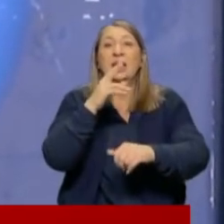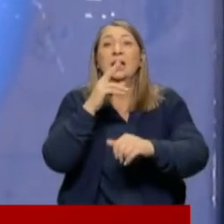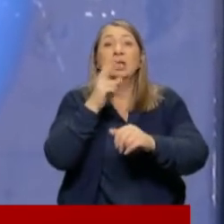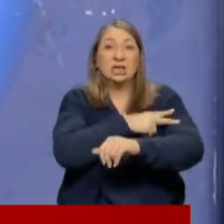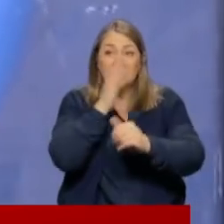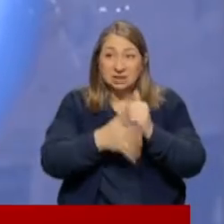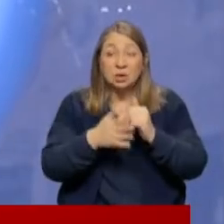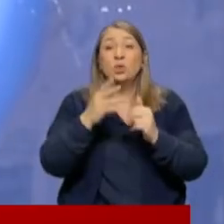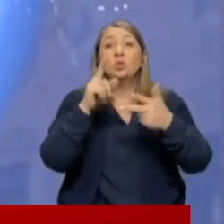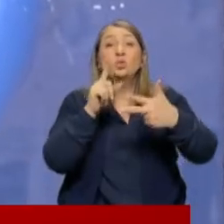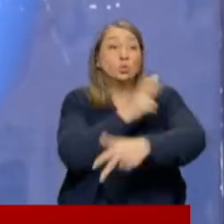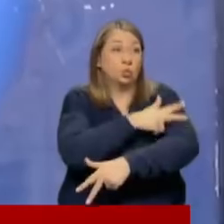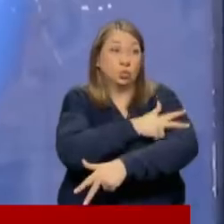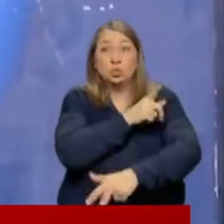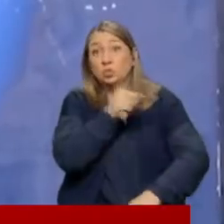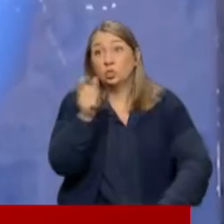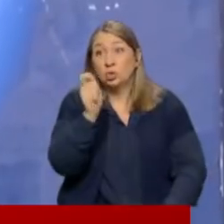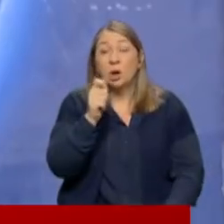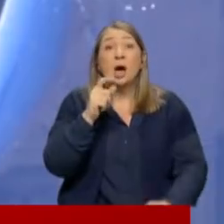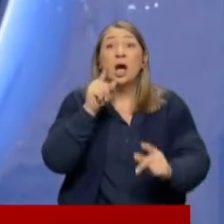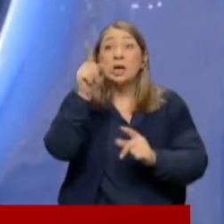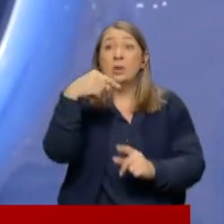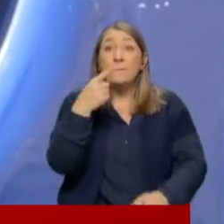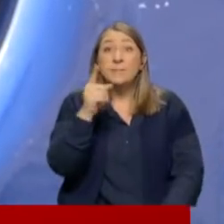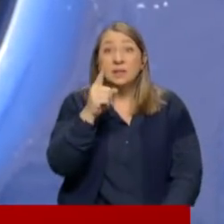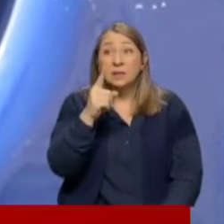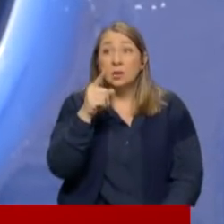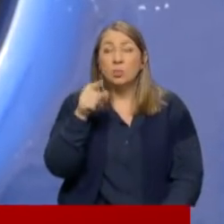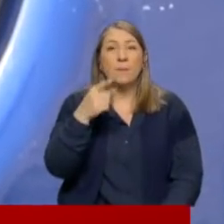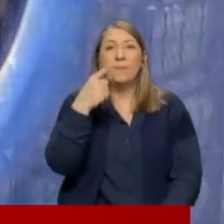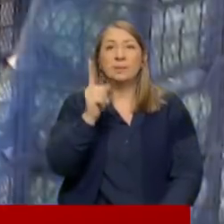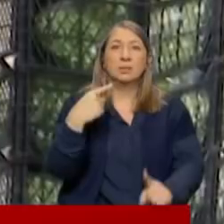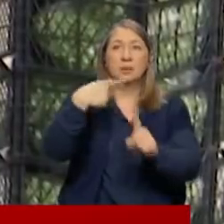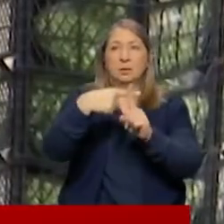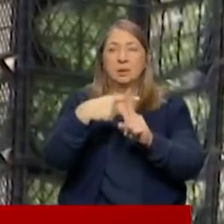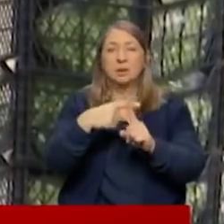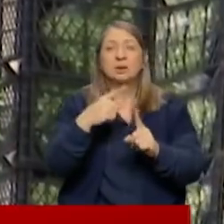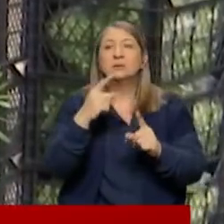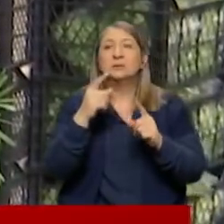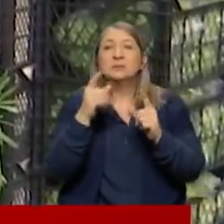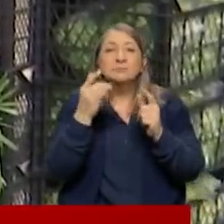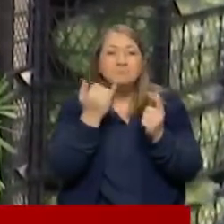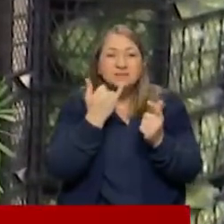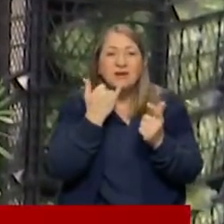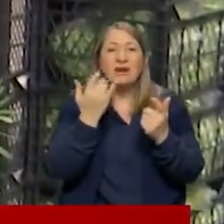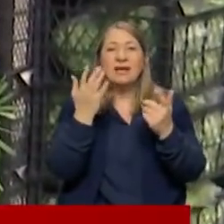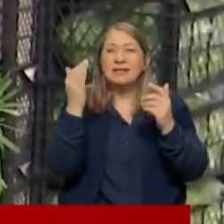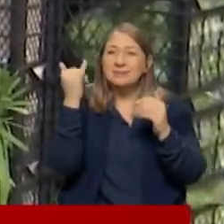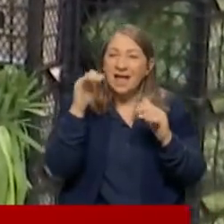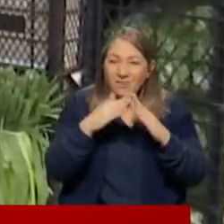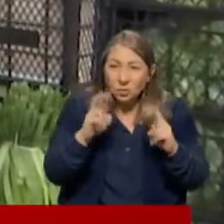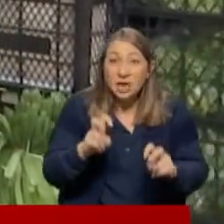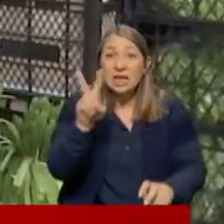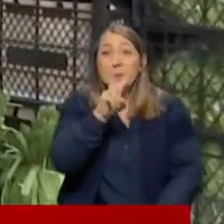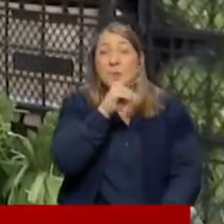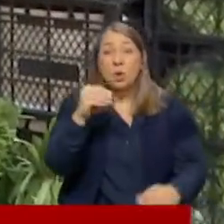Selim'e zorladılar. Karşıyla buranın arasında 1000 lira fark ediyor. Buraya geldiğimiz zaman direkt ben 1000 lira üstüne atıyorum. Sakine ile misafiriyle yaklaşık 20